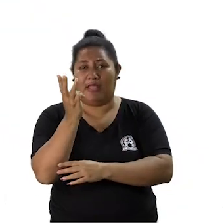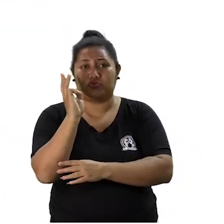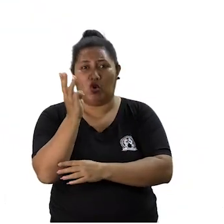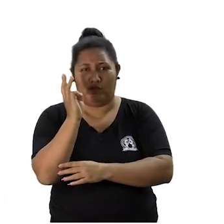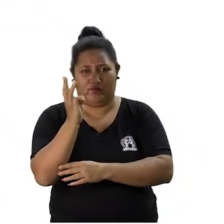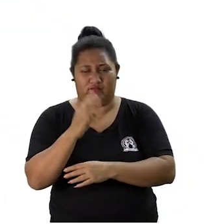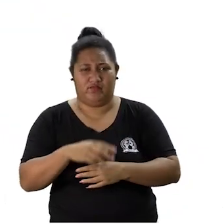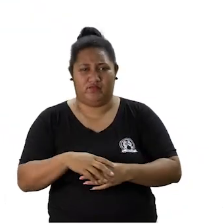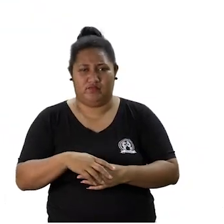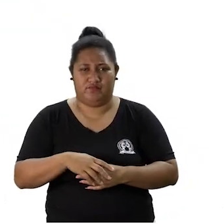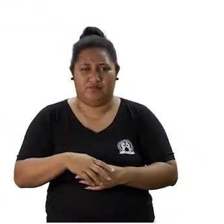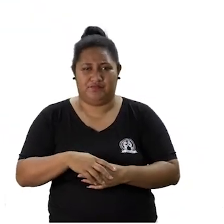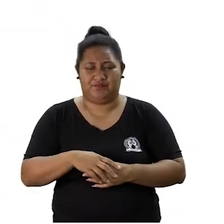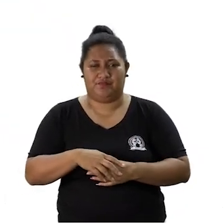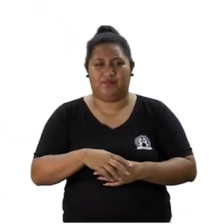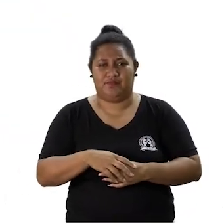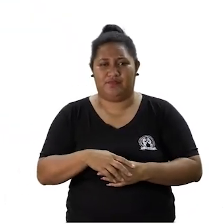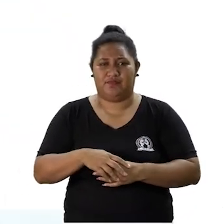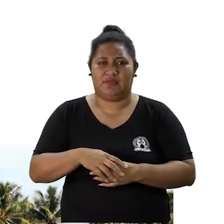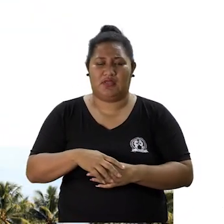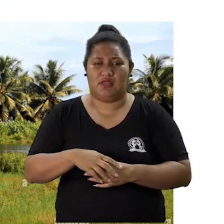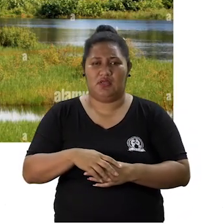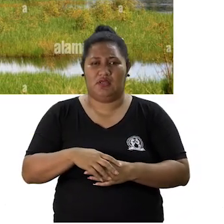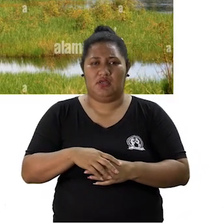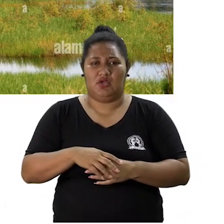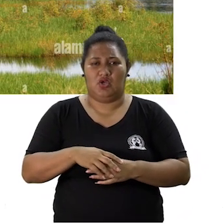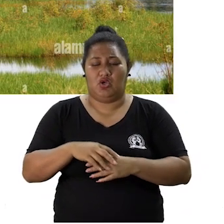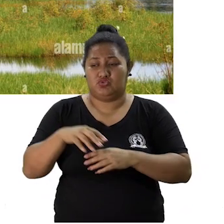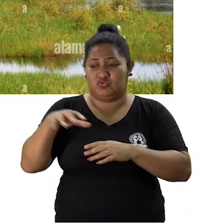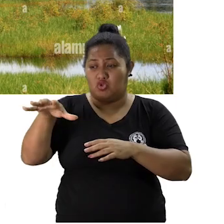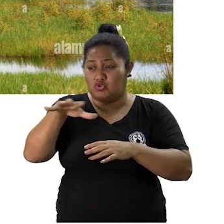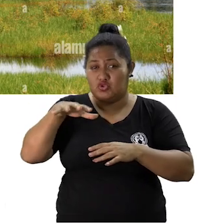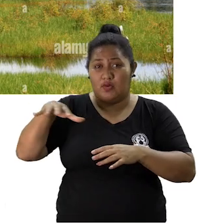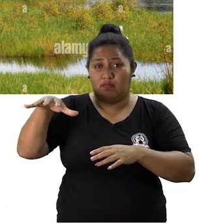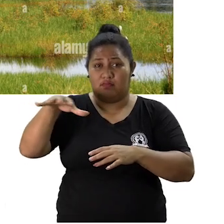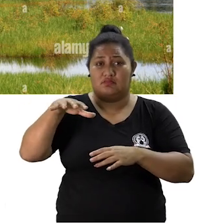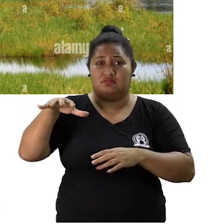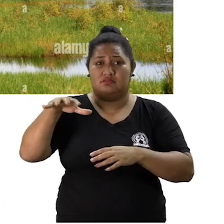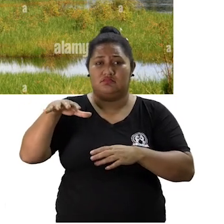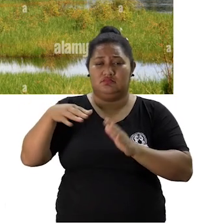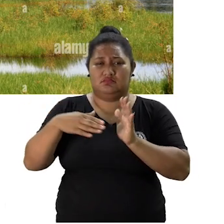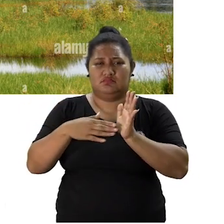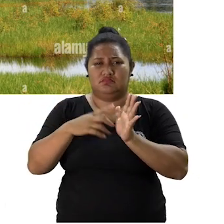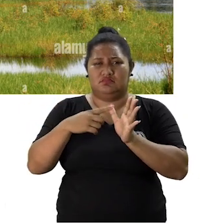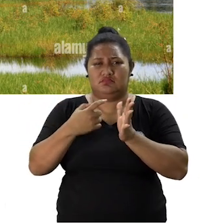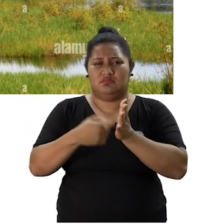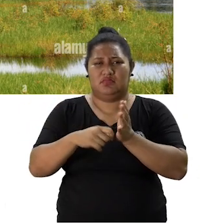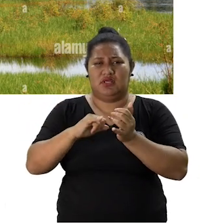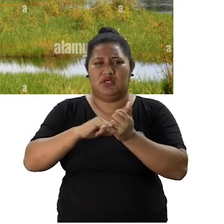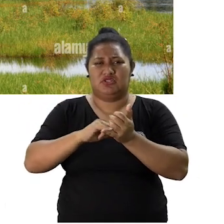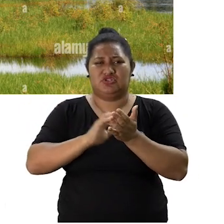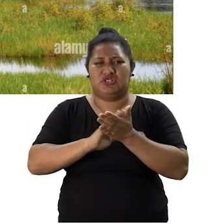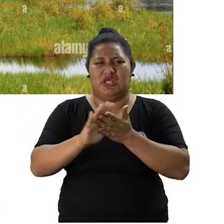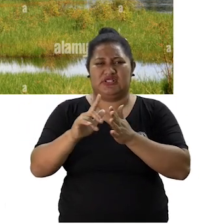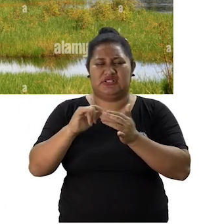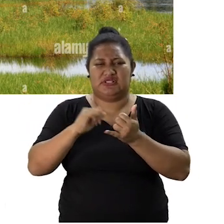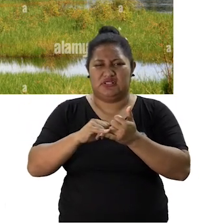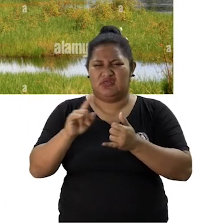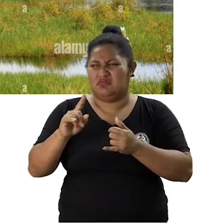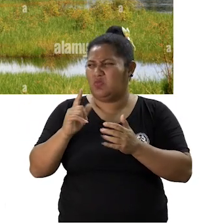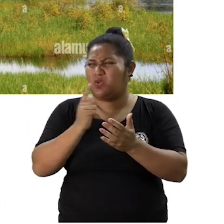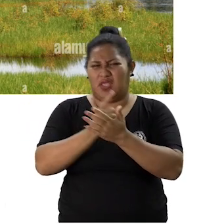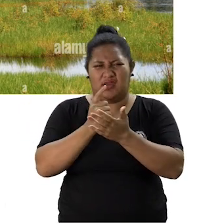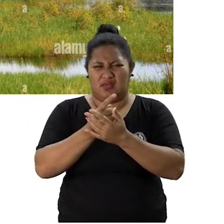pole tongo. Coastal marshes, ia, o le tele o tātou, pe whaale